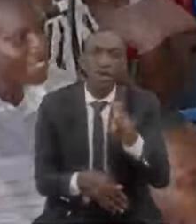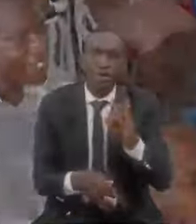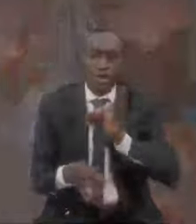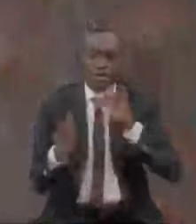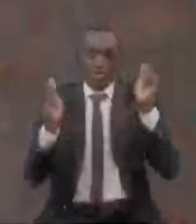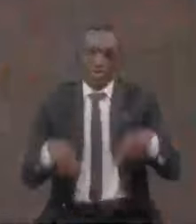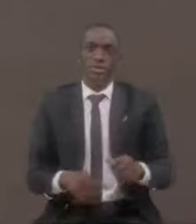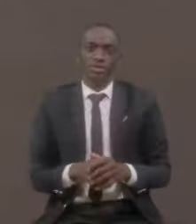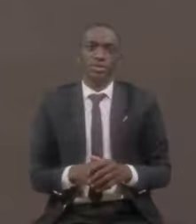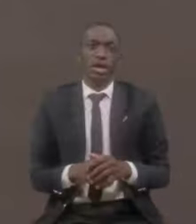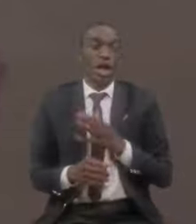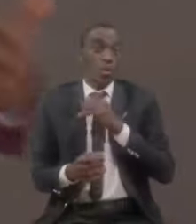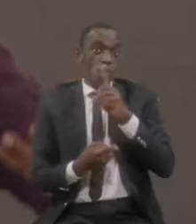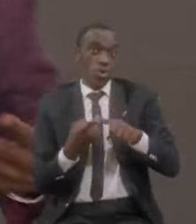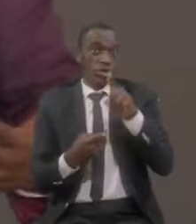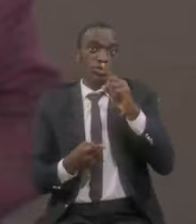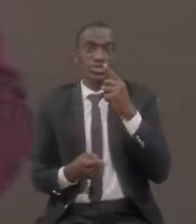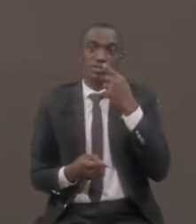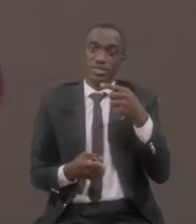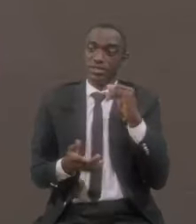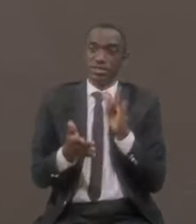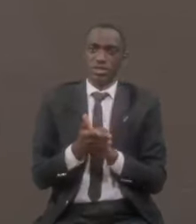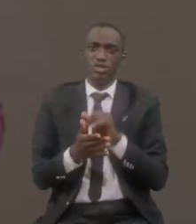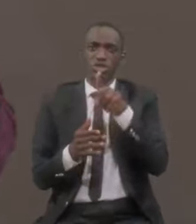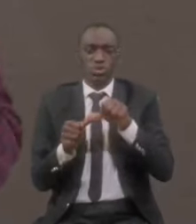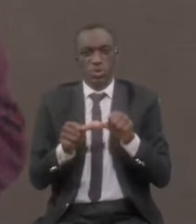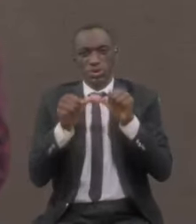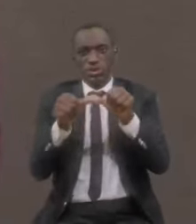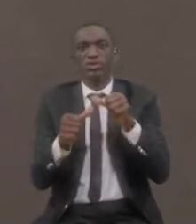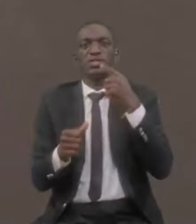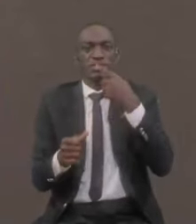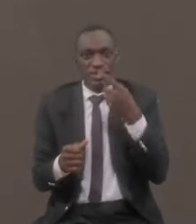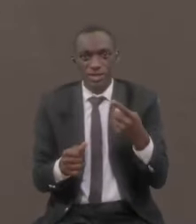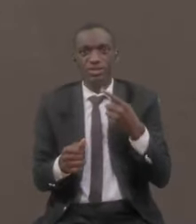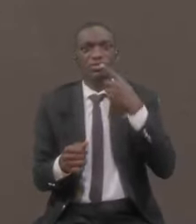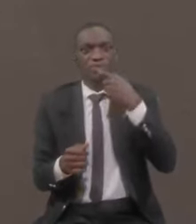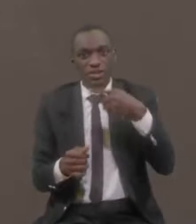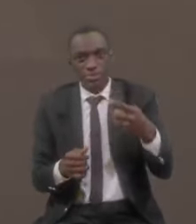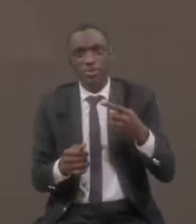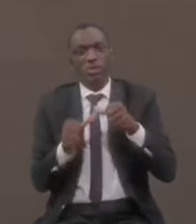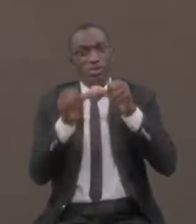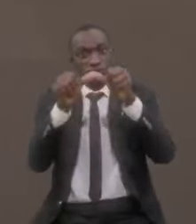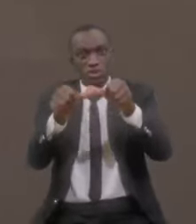et si tu le dis, tu continues à le répéter, à le dire.